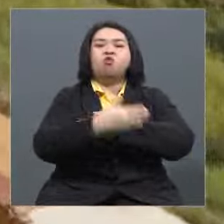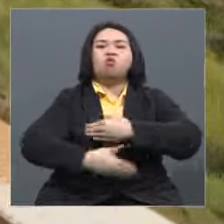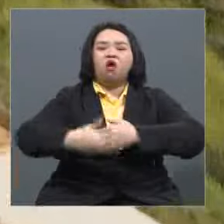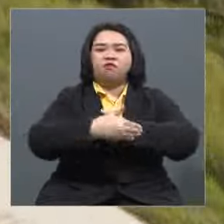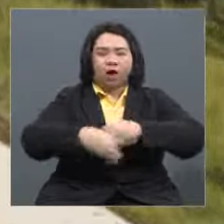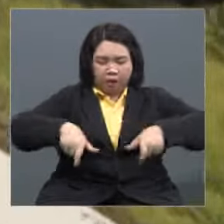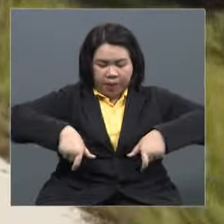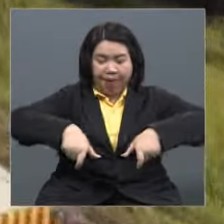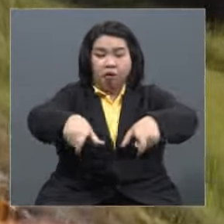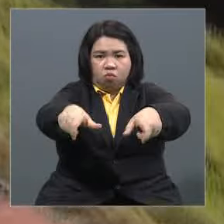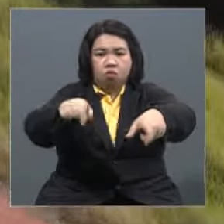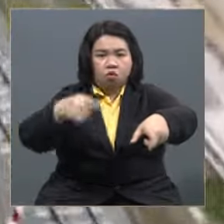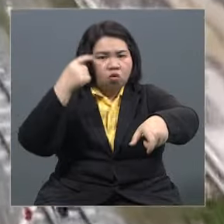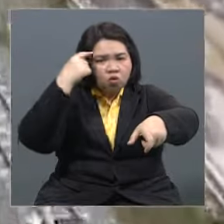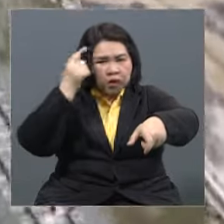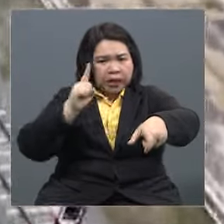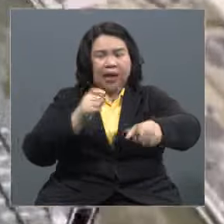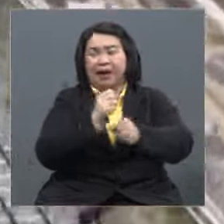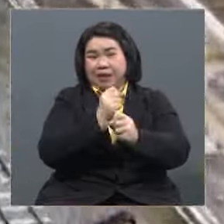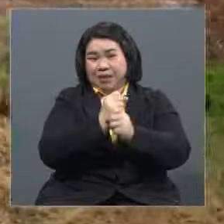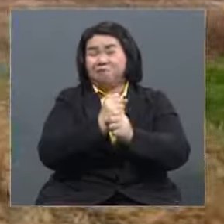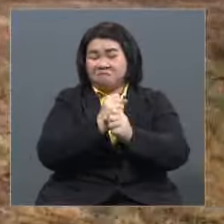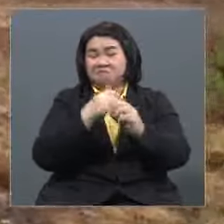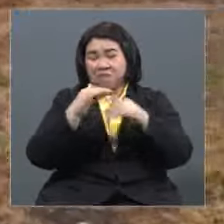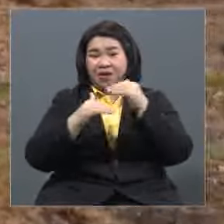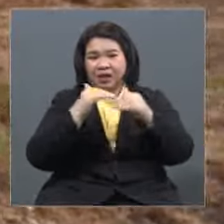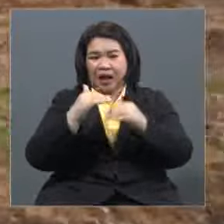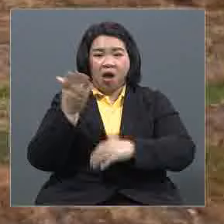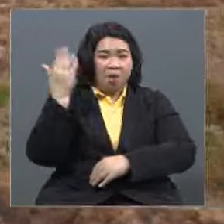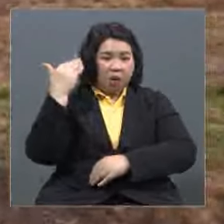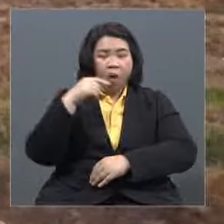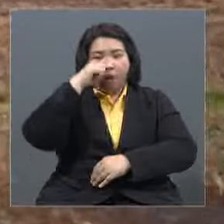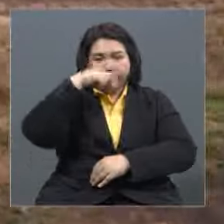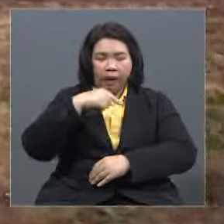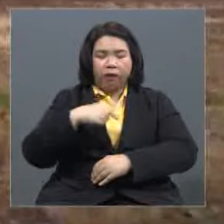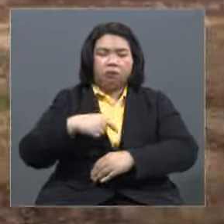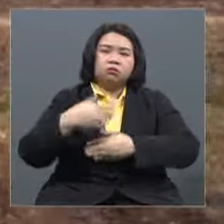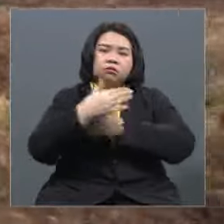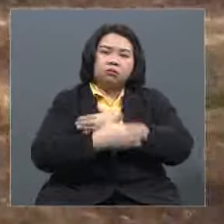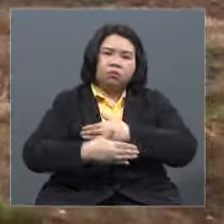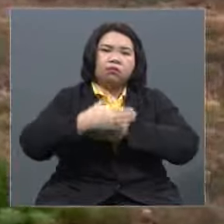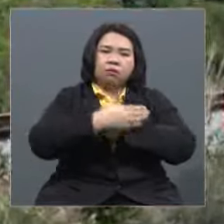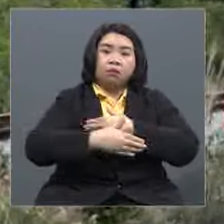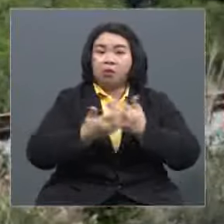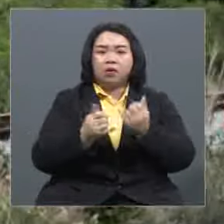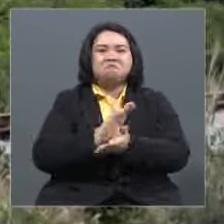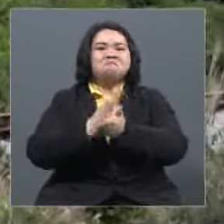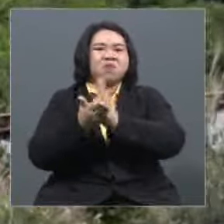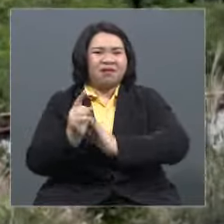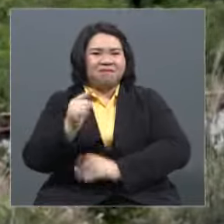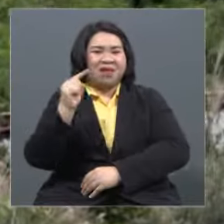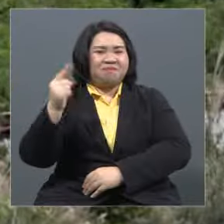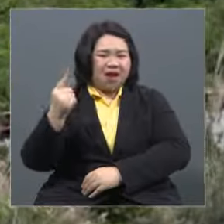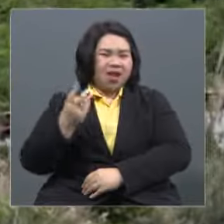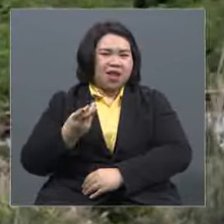รัเร่งผลักดันเพื่อปิรูประบบรางของไทยจากรถไฟไทยหวานเย็นก้าวสู่ความทันสมัยและกระจาย